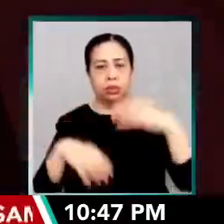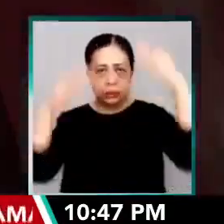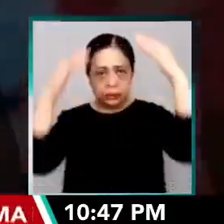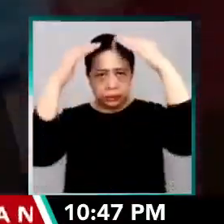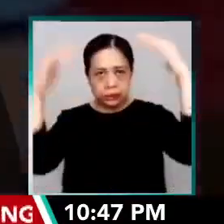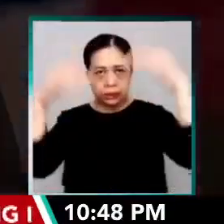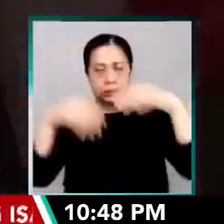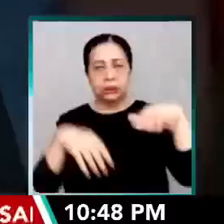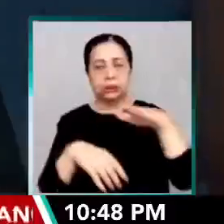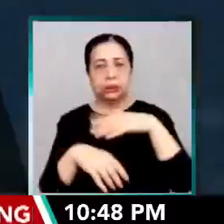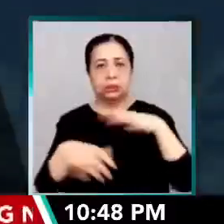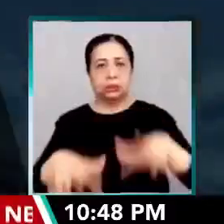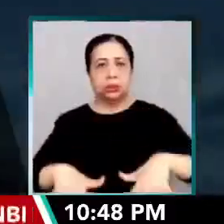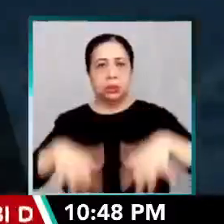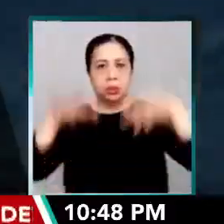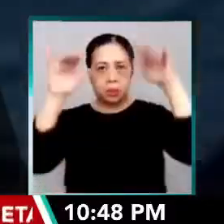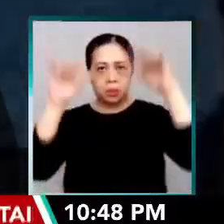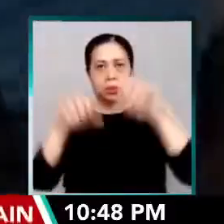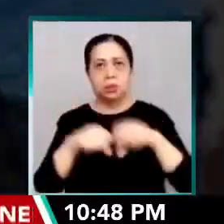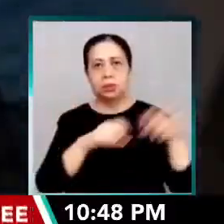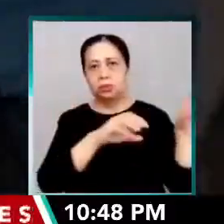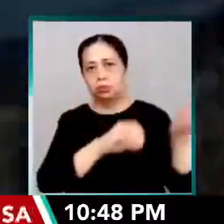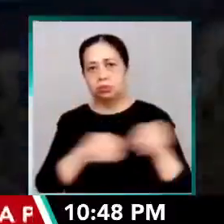kaya inilikas din ng mga residente.